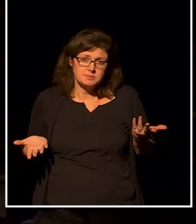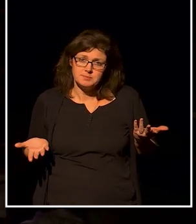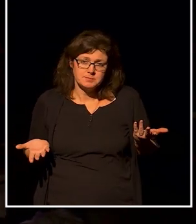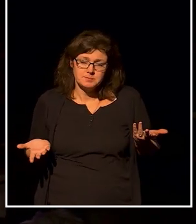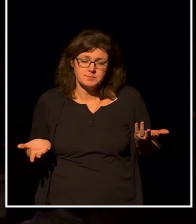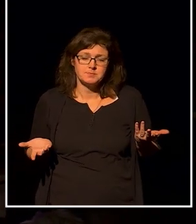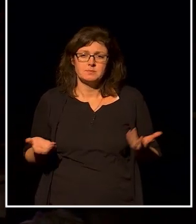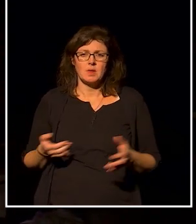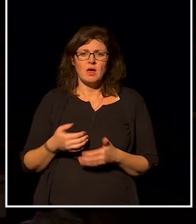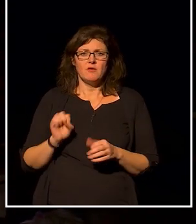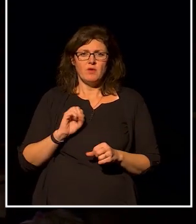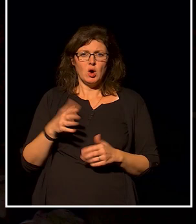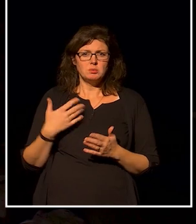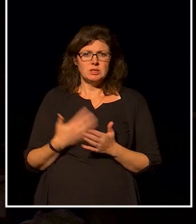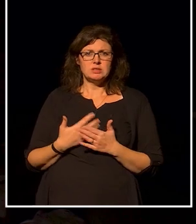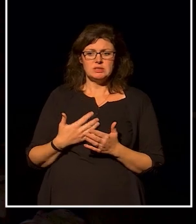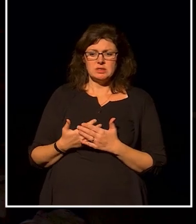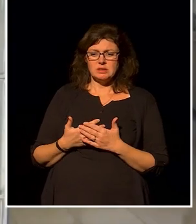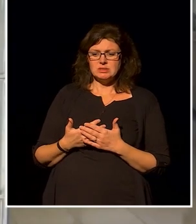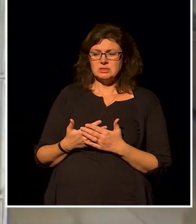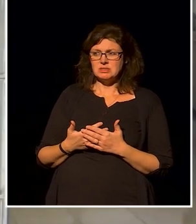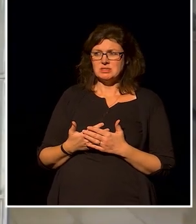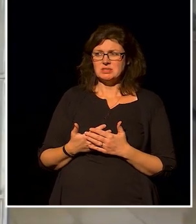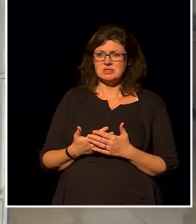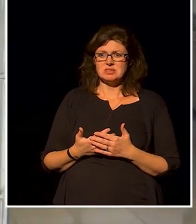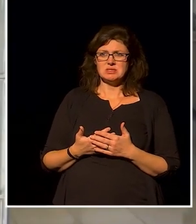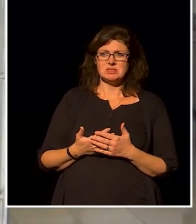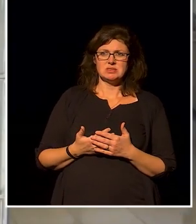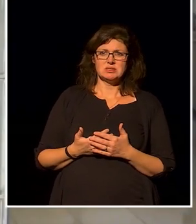man, jenseits